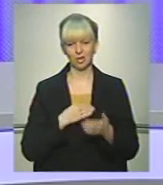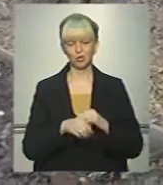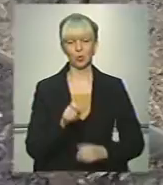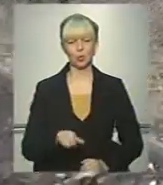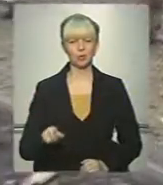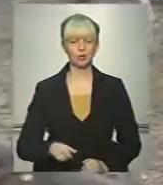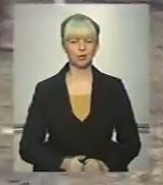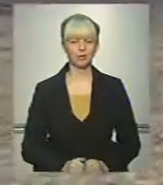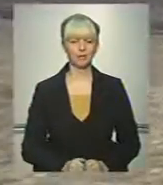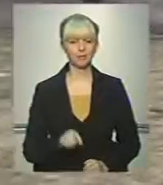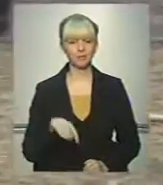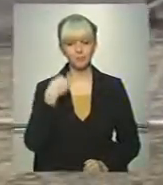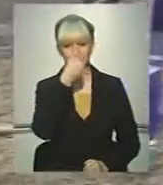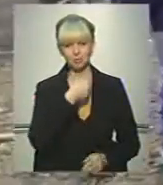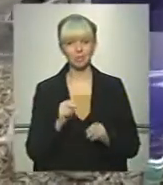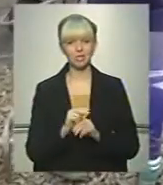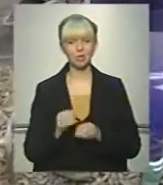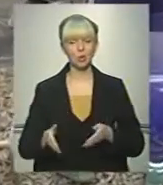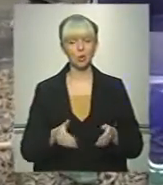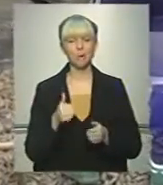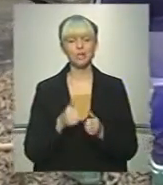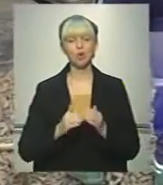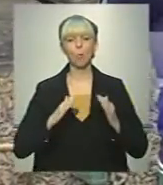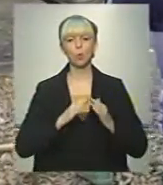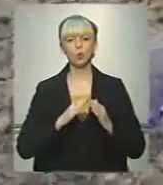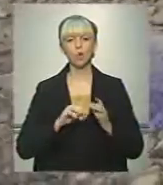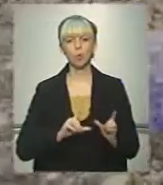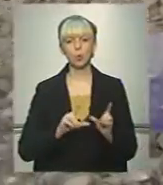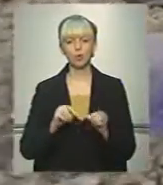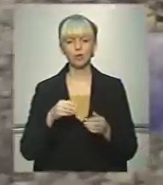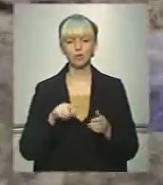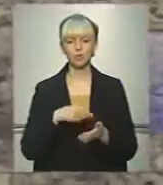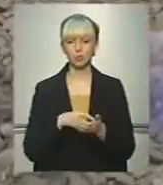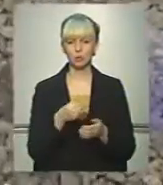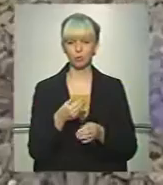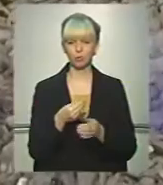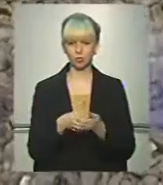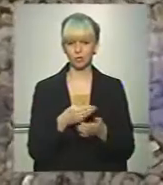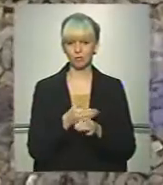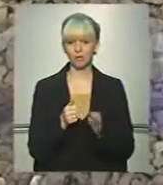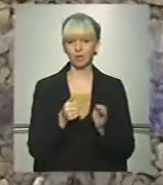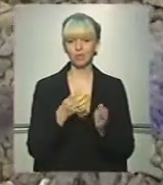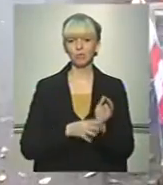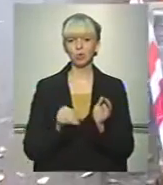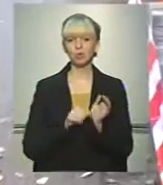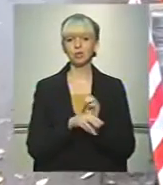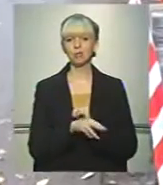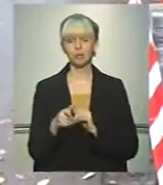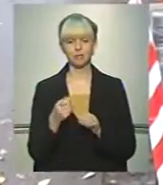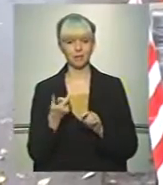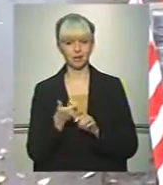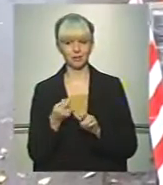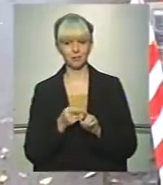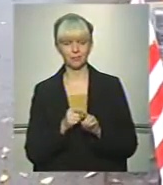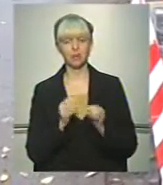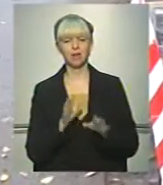кореспонденти. Цьогоріч на ремонт доріг та міжбудинкових проїздів з міського бюджету виділили понад 96 мільйонів гривень. Однак цих грошей